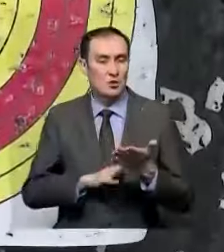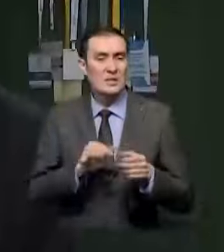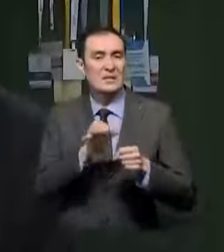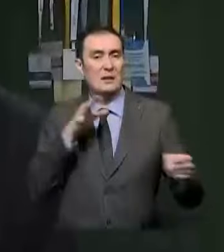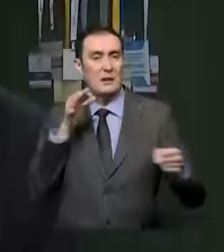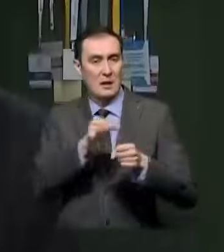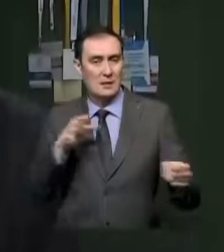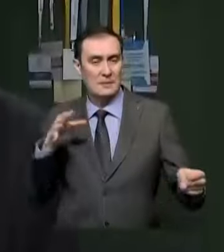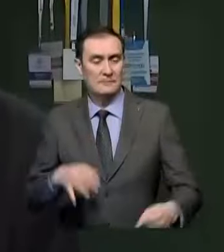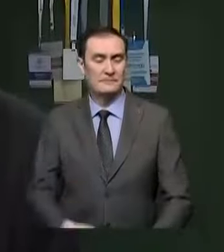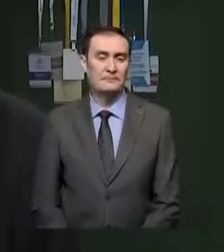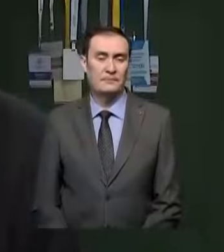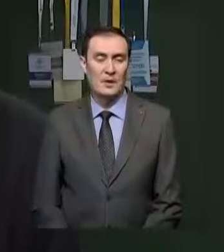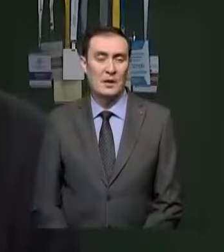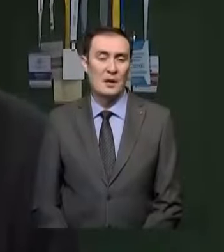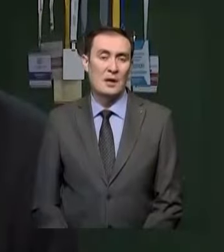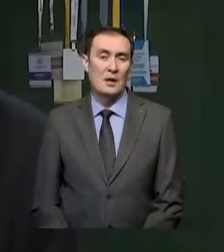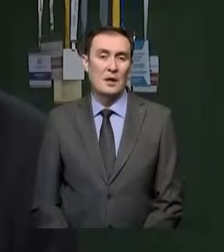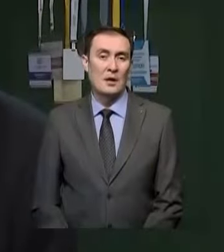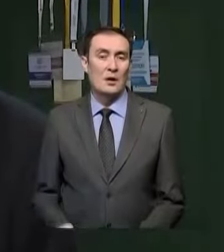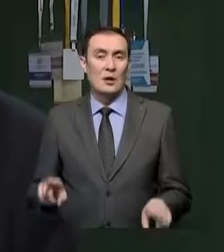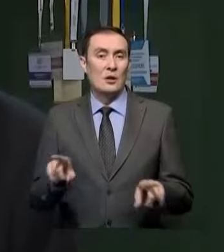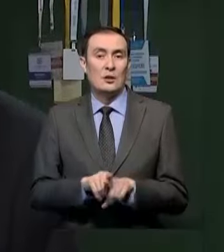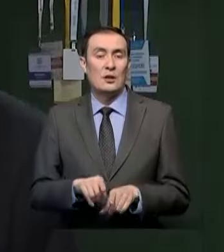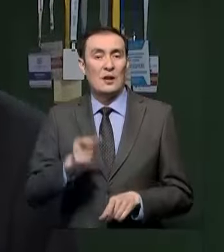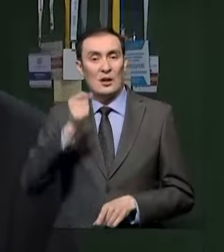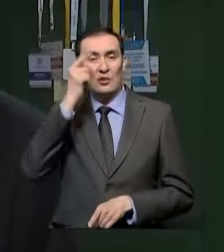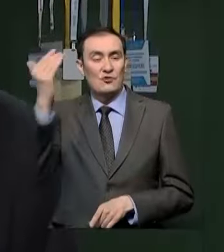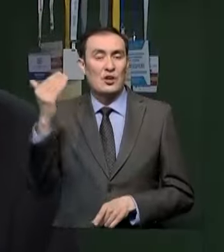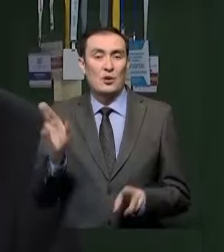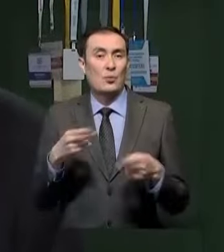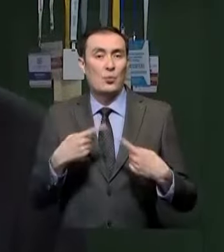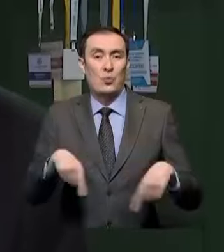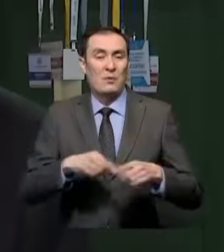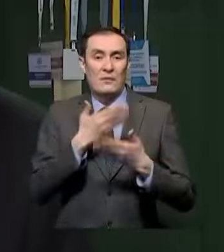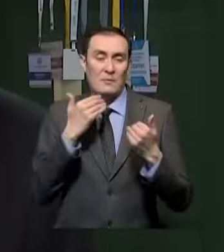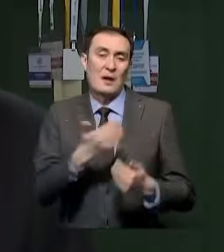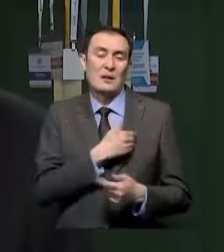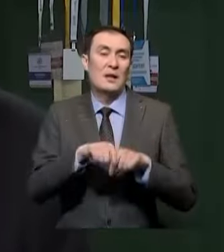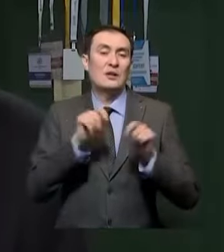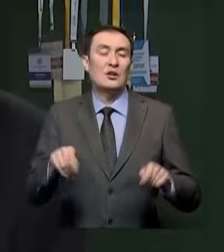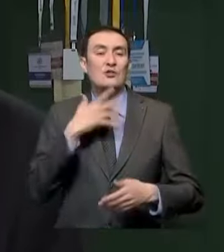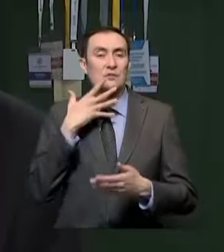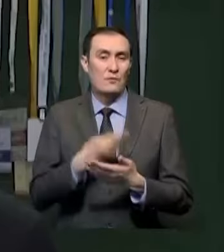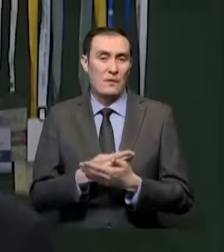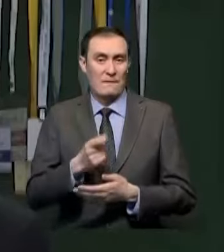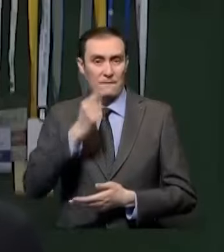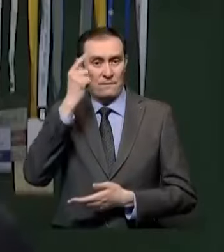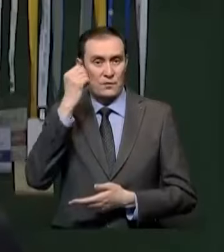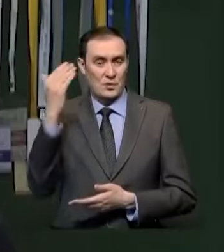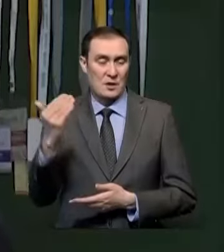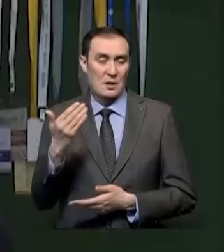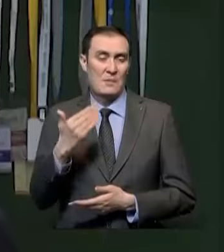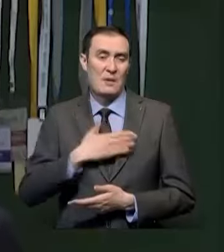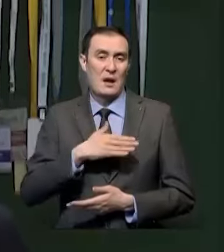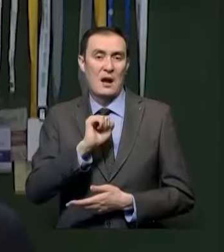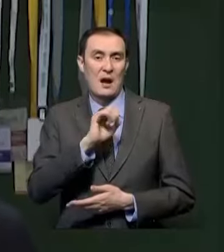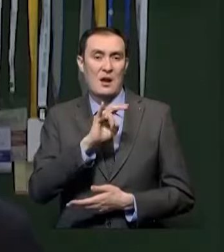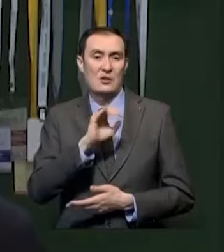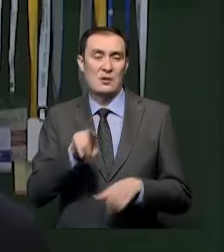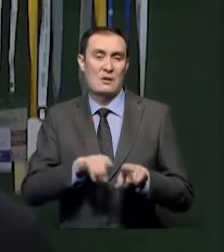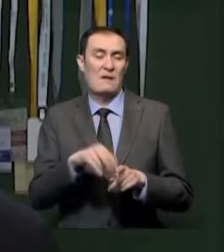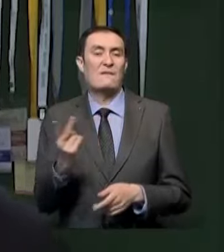стрелять. В Чехии, скорее всего, нет таких клубов. Я собиралась открыть свой клуб в Чехии. Анжела для меня уже как вторая